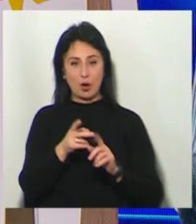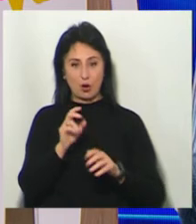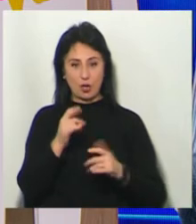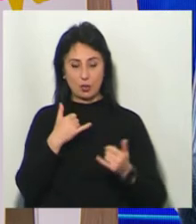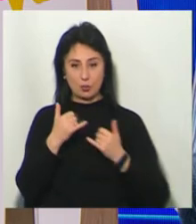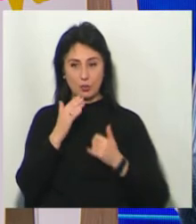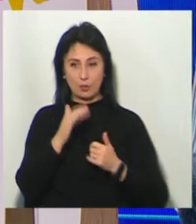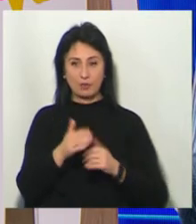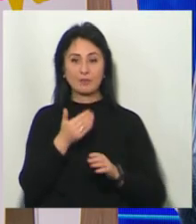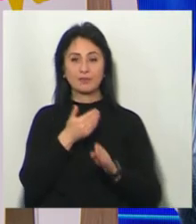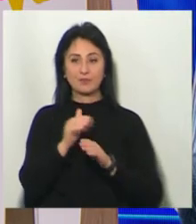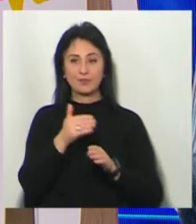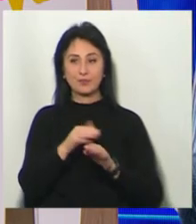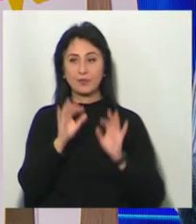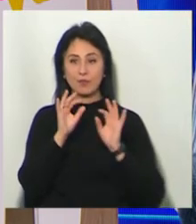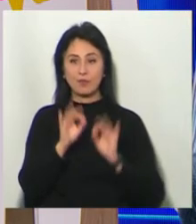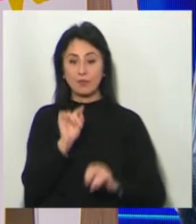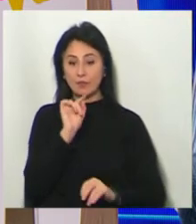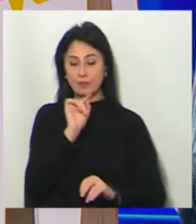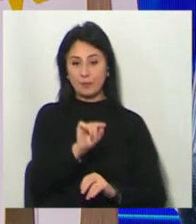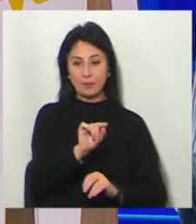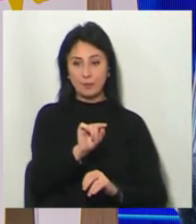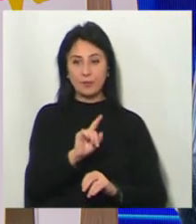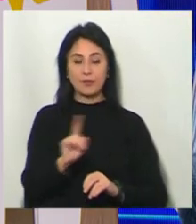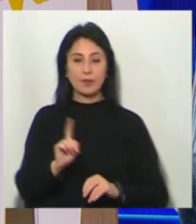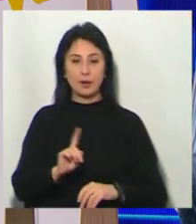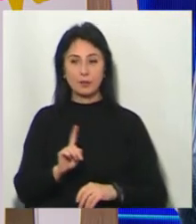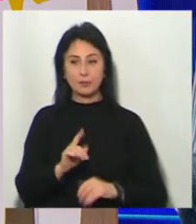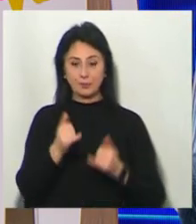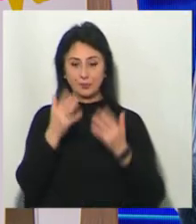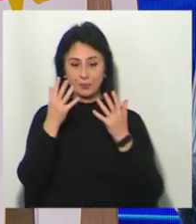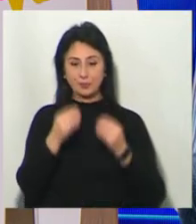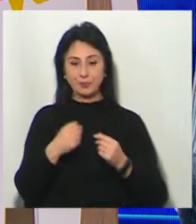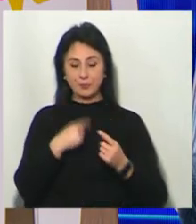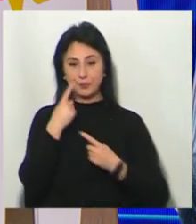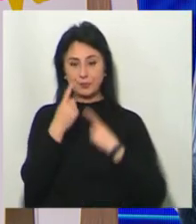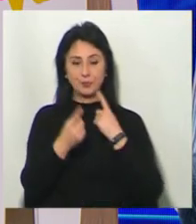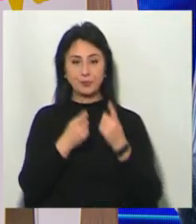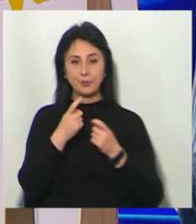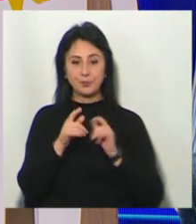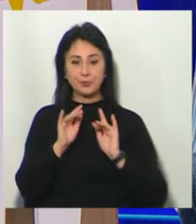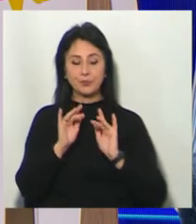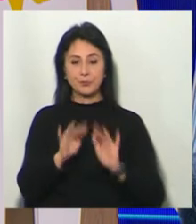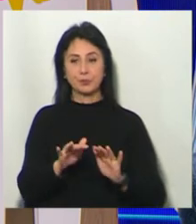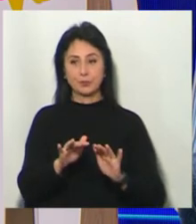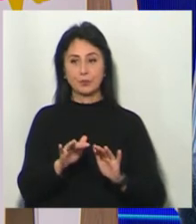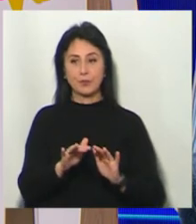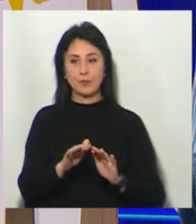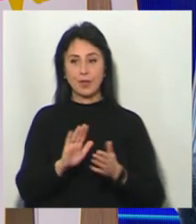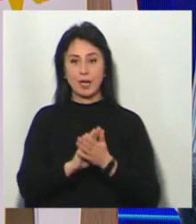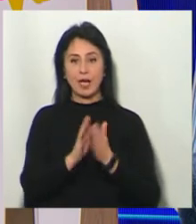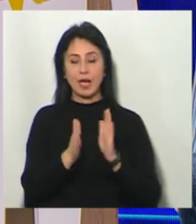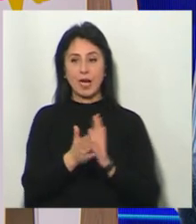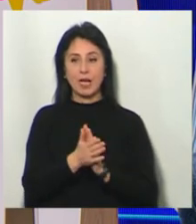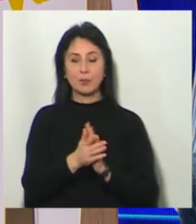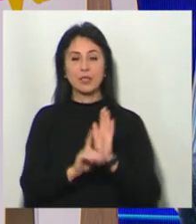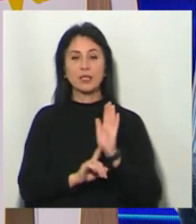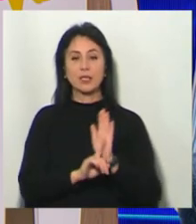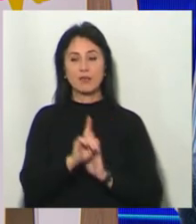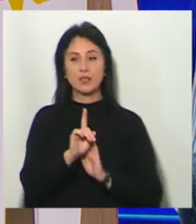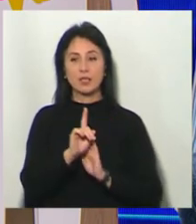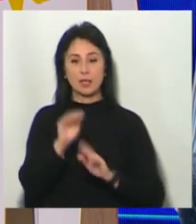ყველაფერზე თანმიმდევრულად და დავიწყებთ სწორედ იქიდან, რამაც დღევანდელი ჩვენი გადაცემის მსვლელობა განაპირობა და